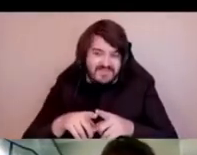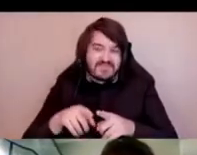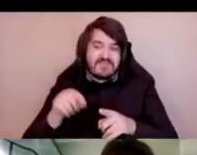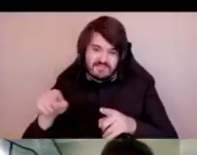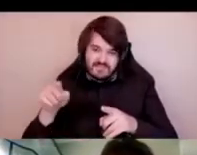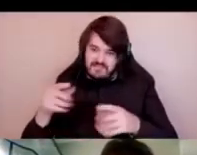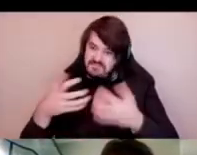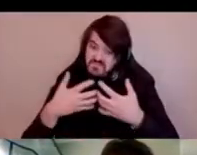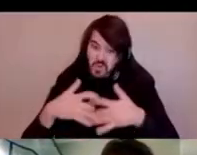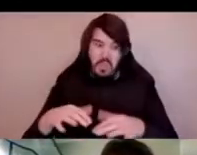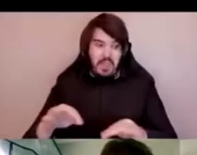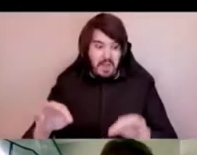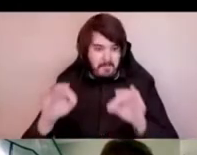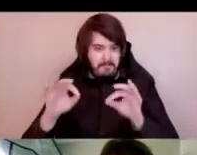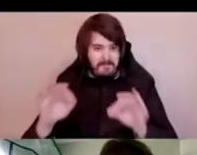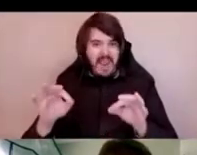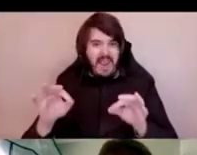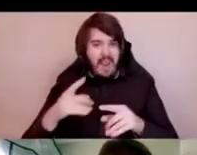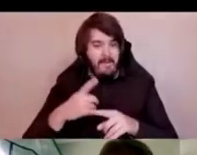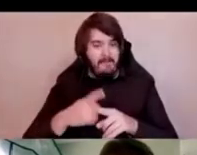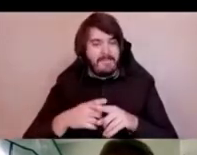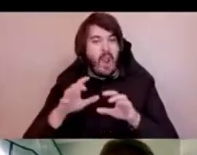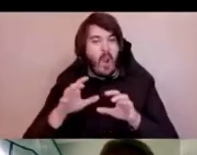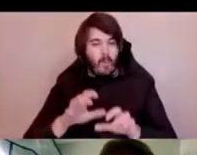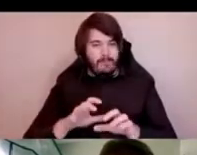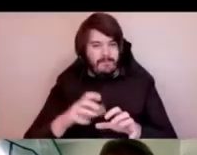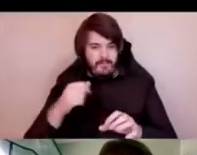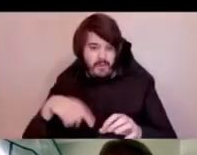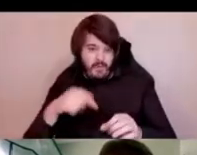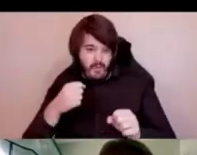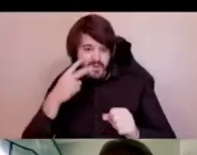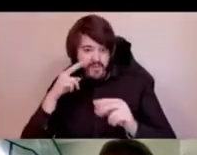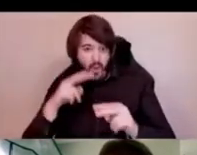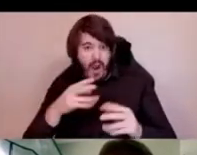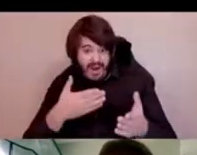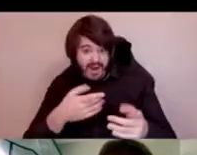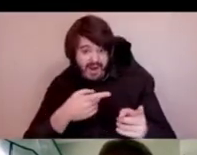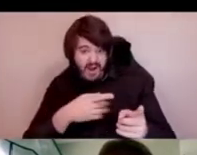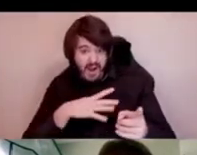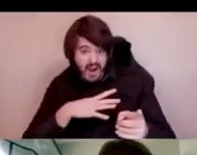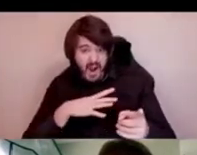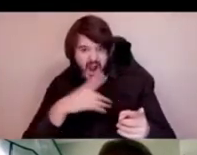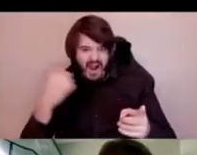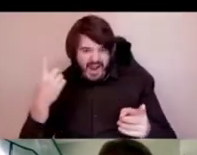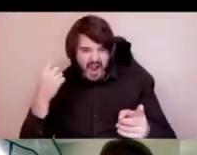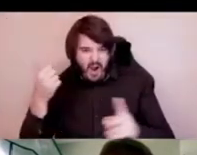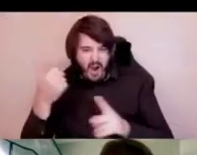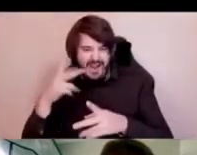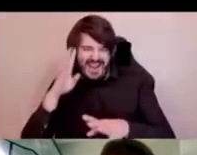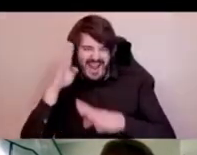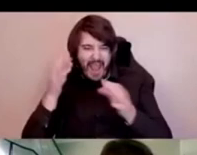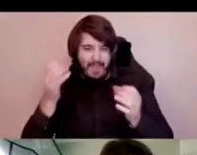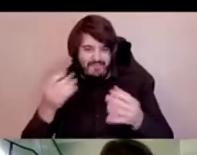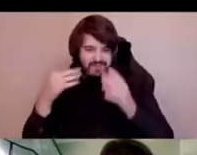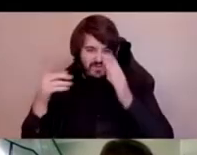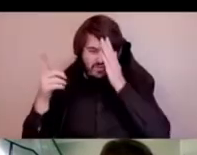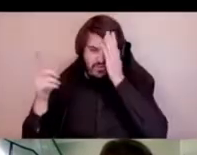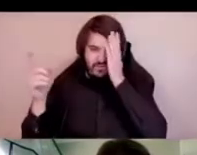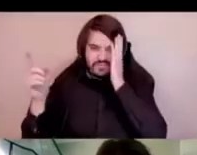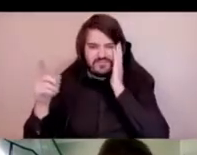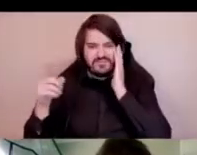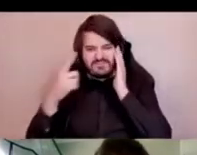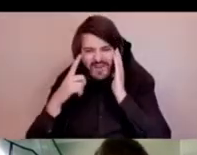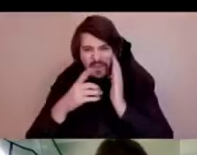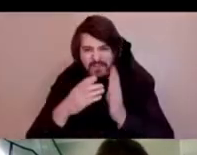qui fonctionnent très bien à la mi-ombre. On voit ici qu'il y a eu quelqu'un de très créatif qui a utilisé on dirait